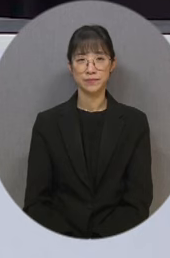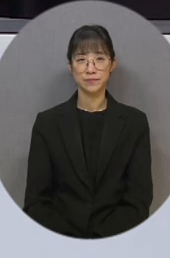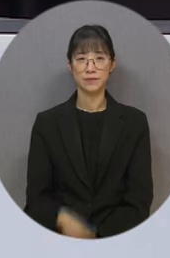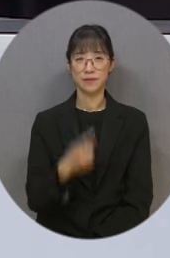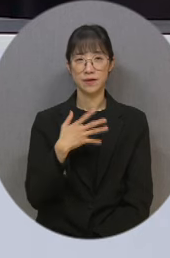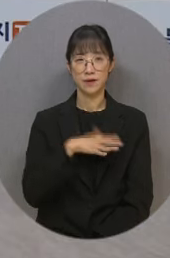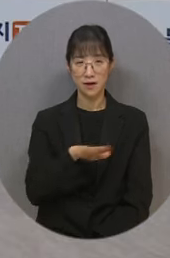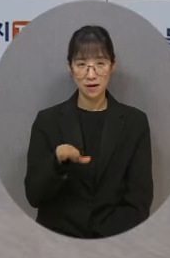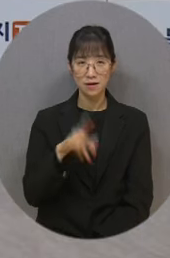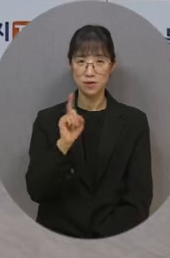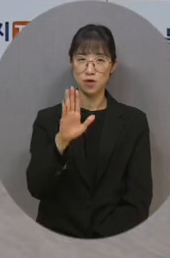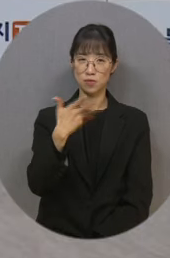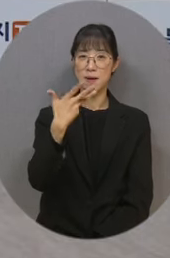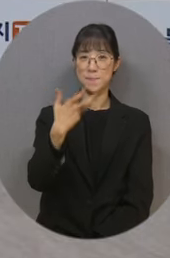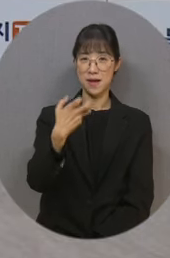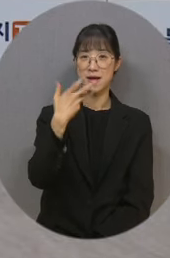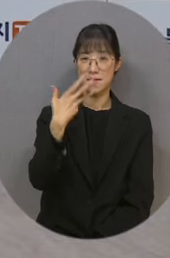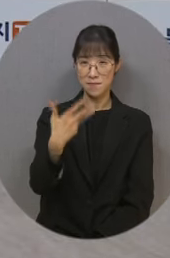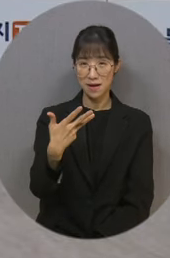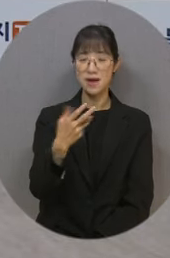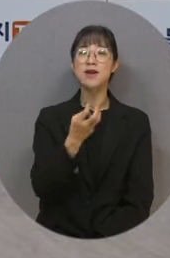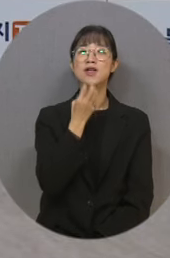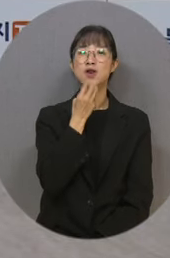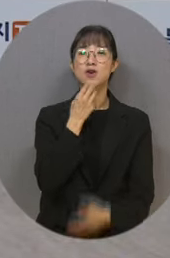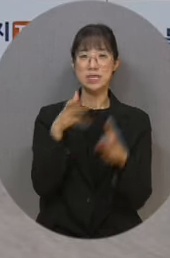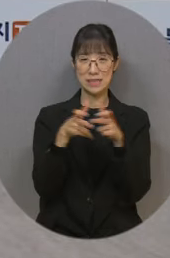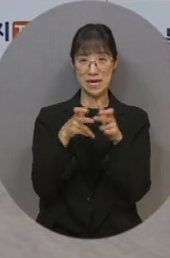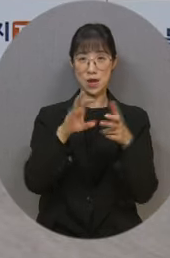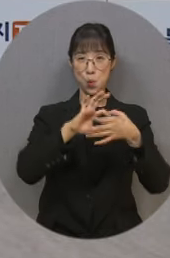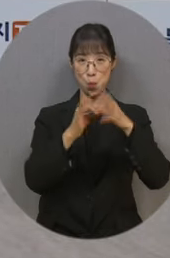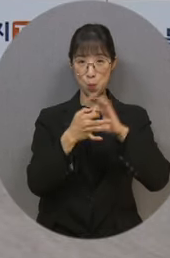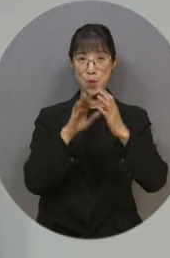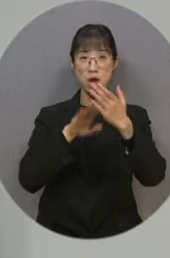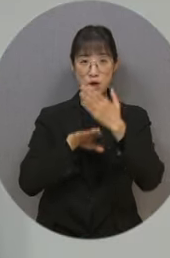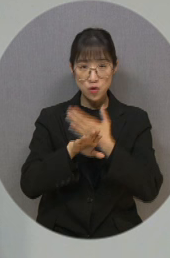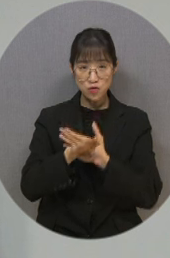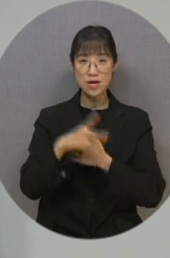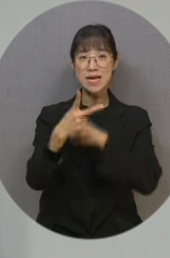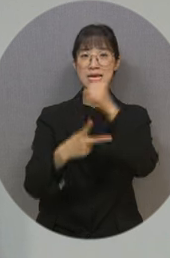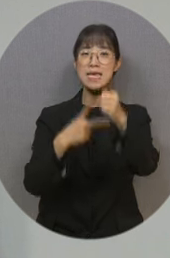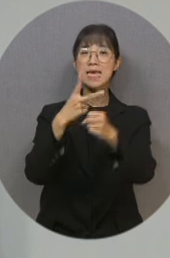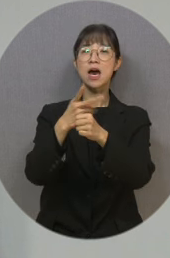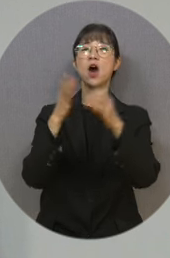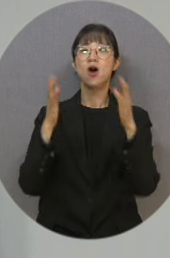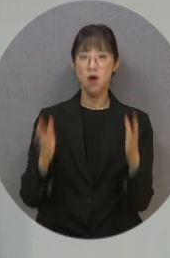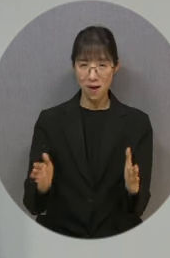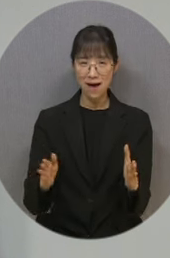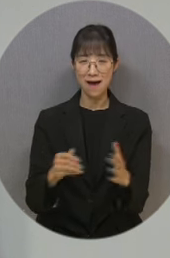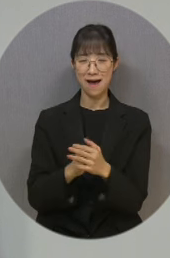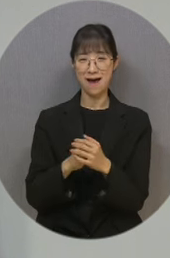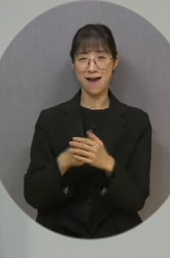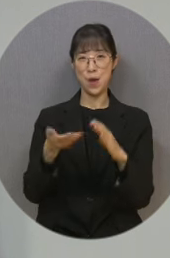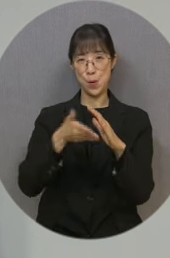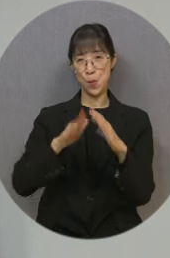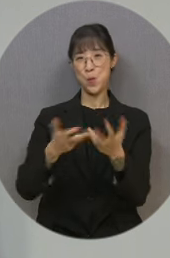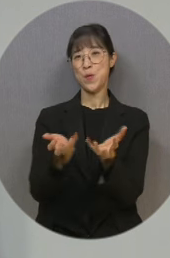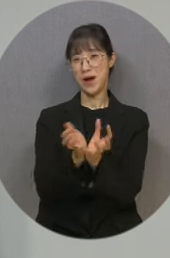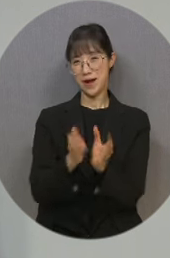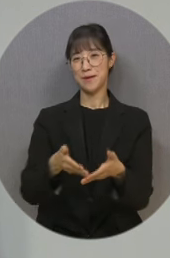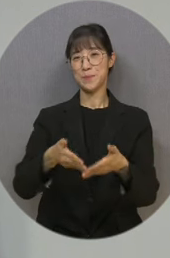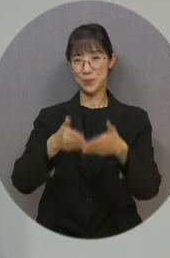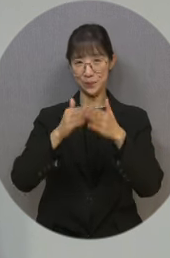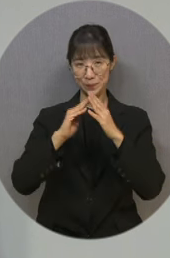저희가 이제 1988 8년 서울 패럴림픽 이후에 2년 만에 이제 저희 공단이 설립이 됐습니다